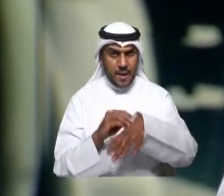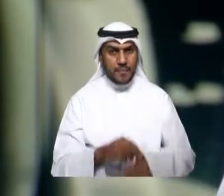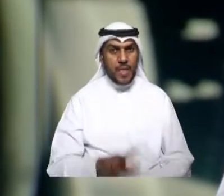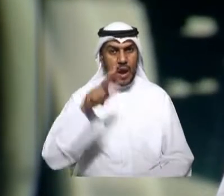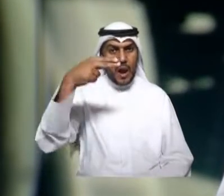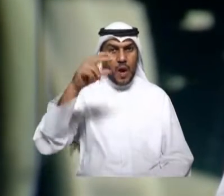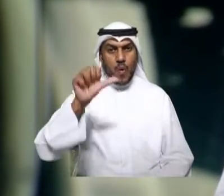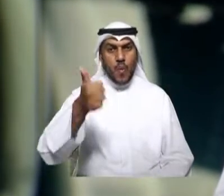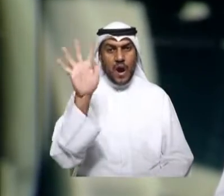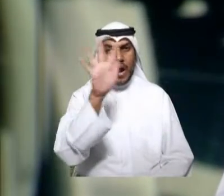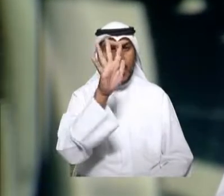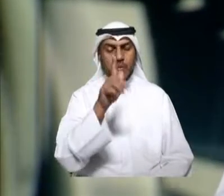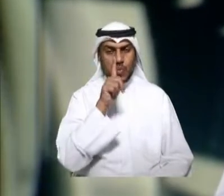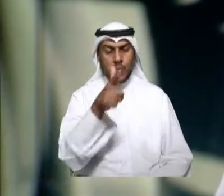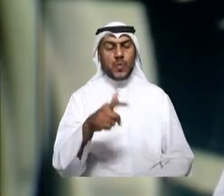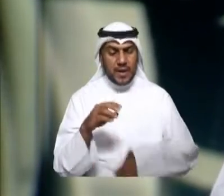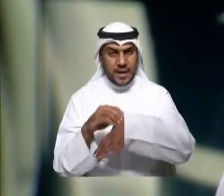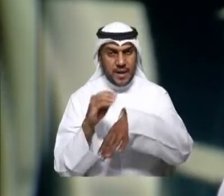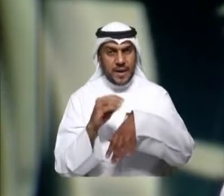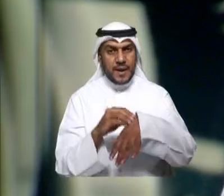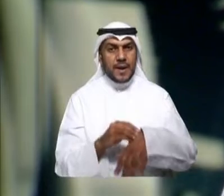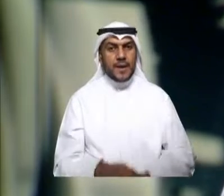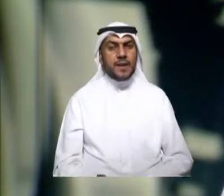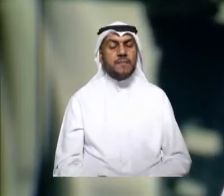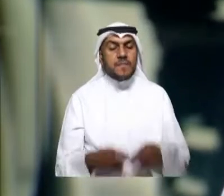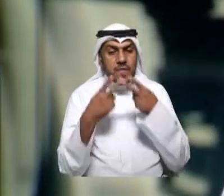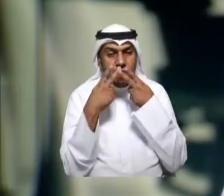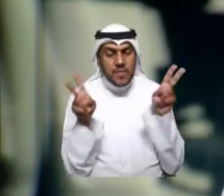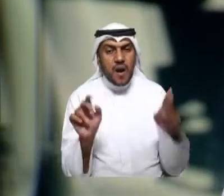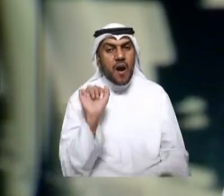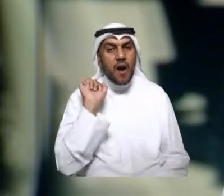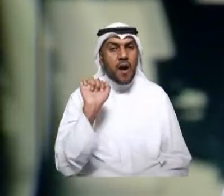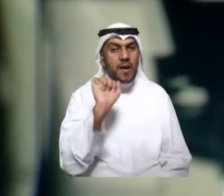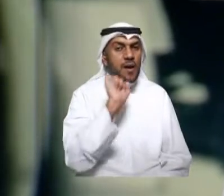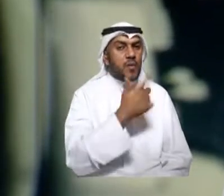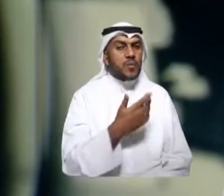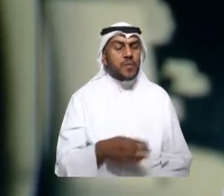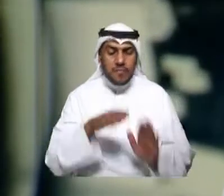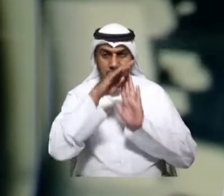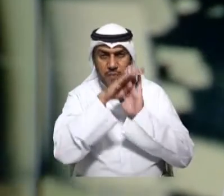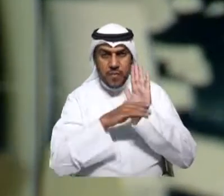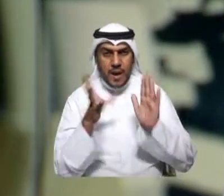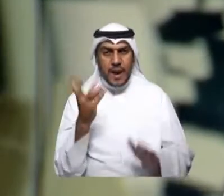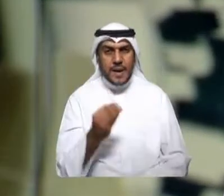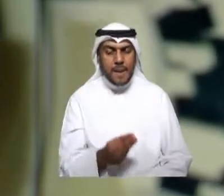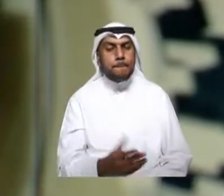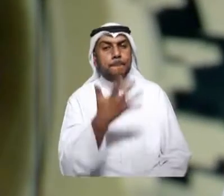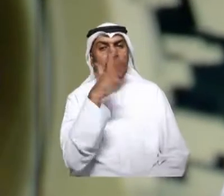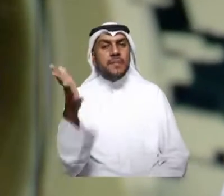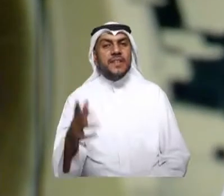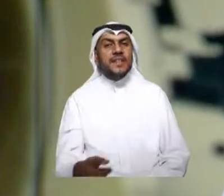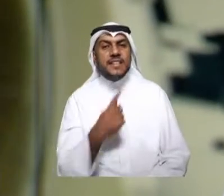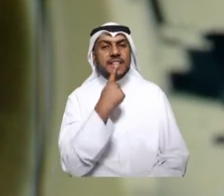عبد المحسن العواش خلال إعطائه إشارة انطلاق التظاهرات المدرجة في نطاق إحياء خمسينية تأسيس